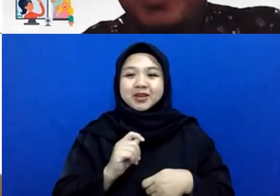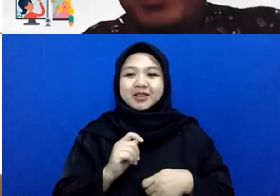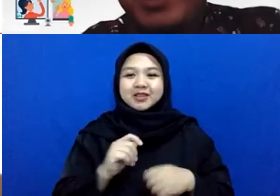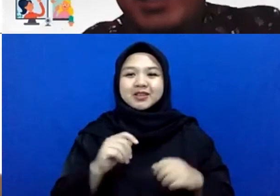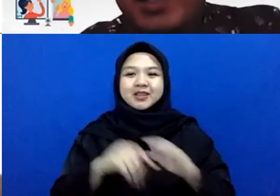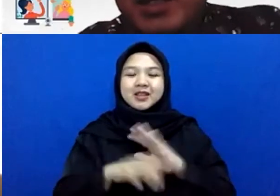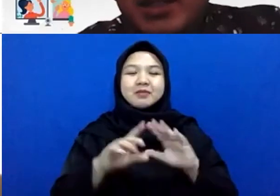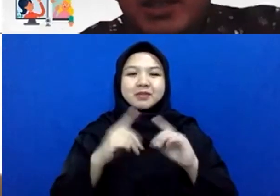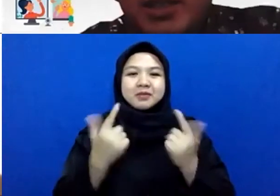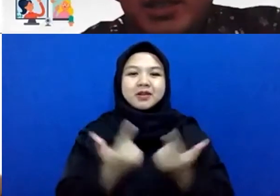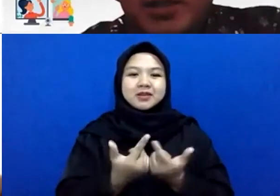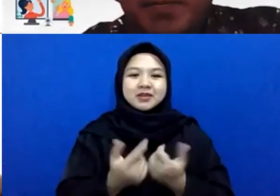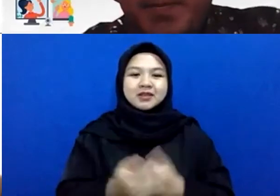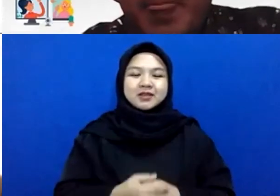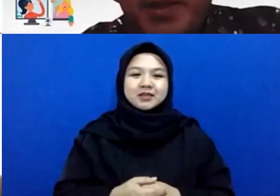Nah, kemudian